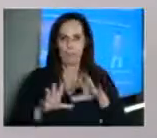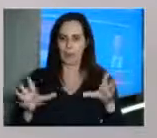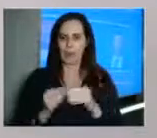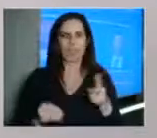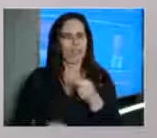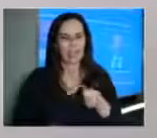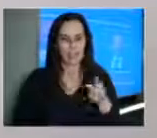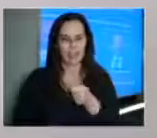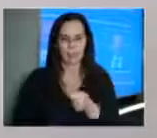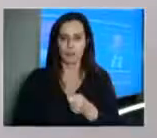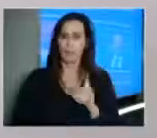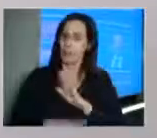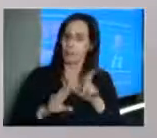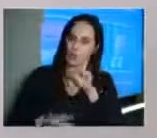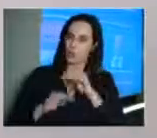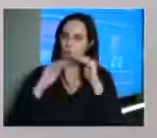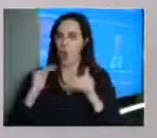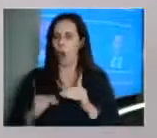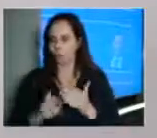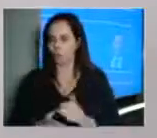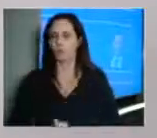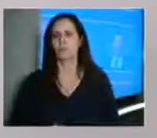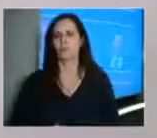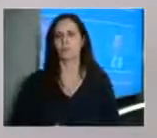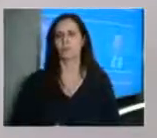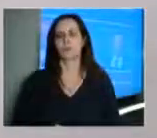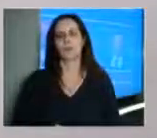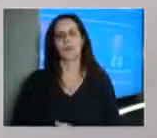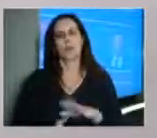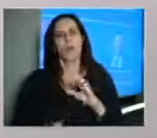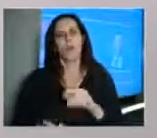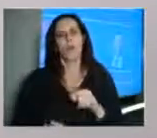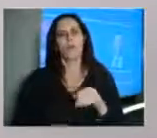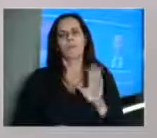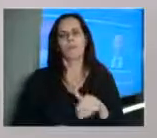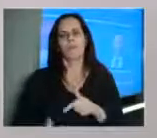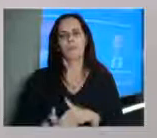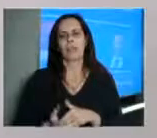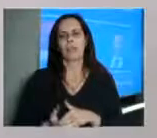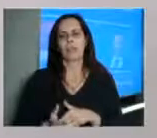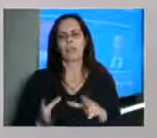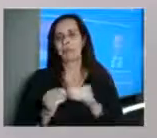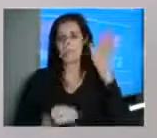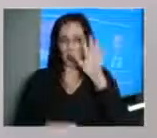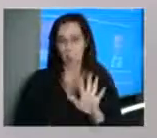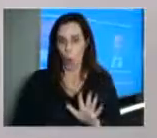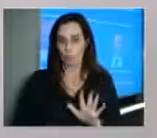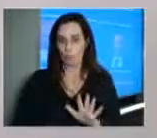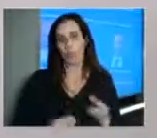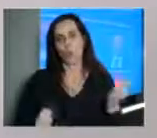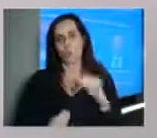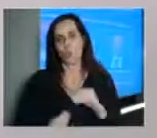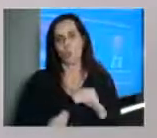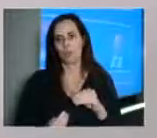באמצעות אס-אמסים, אנונימיים ופחות אנונימיים, ובין אם זה באמצעות סרטונים